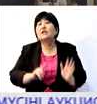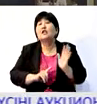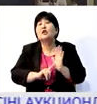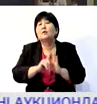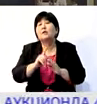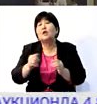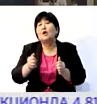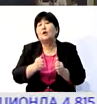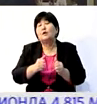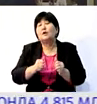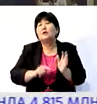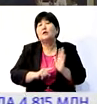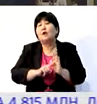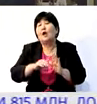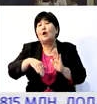көш жүре түзелер.